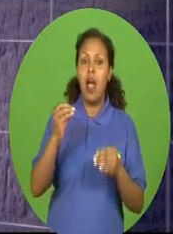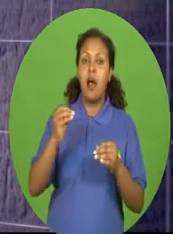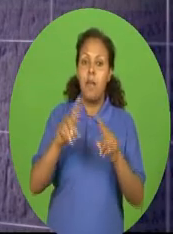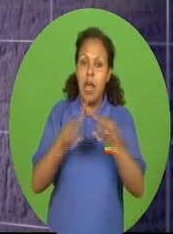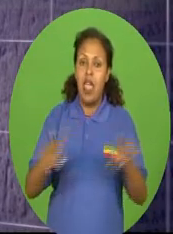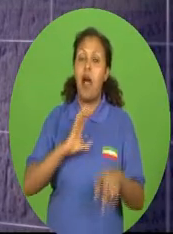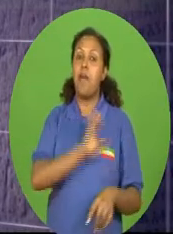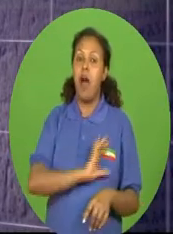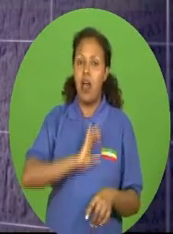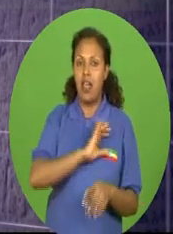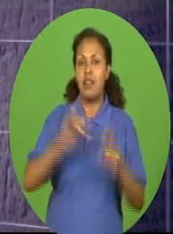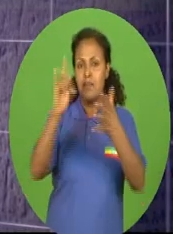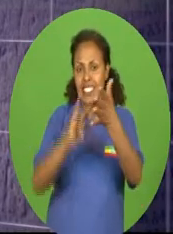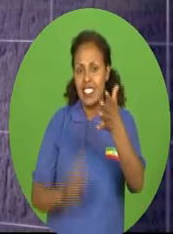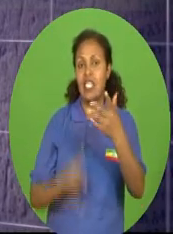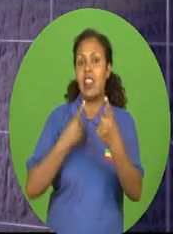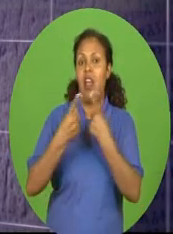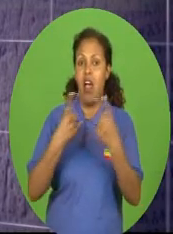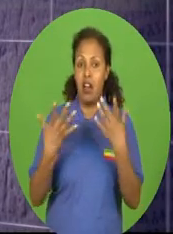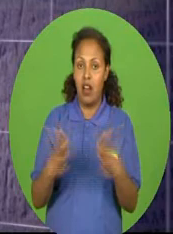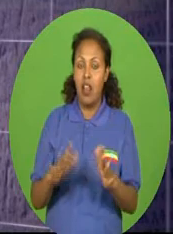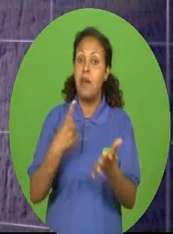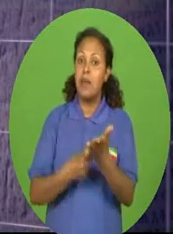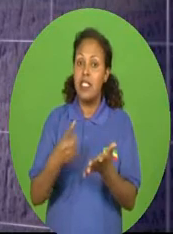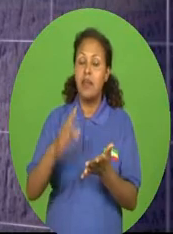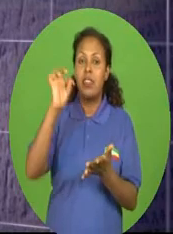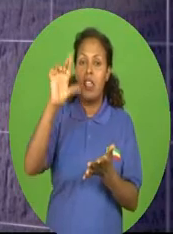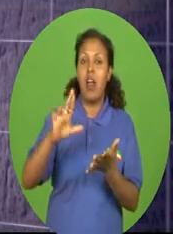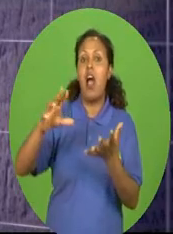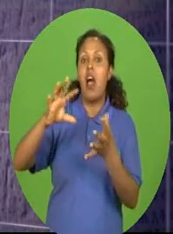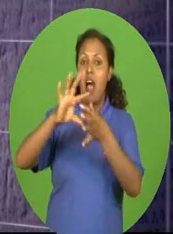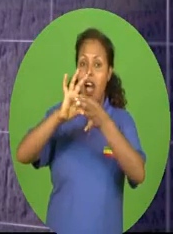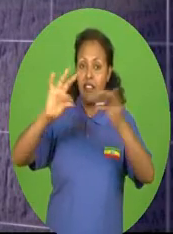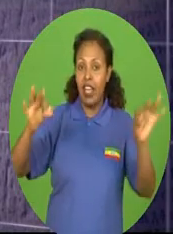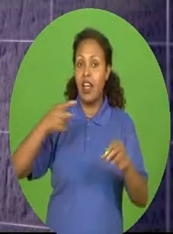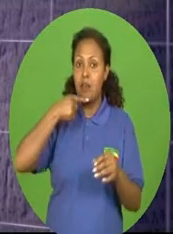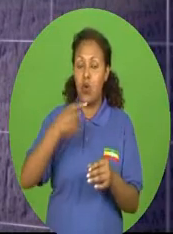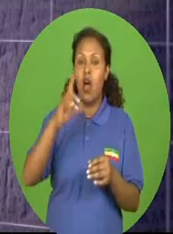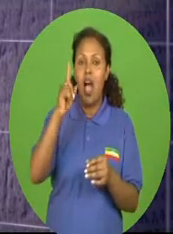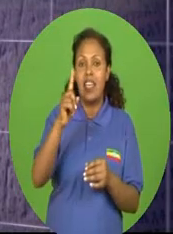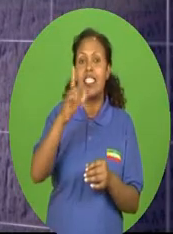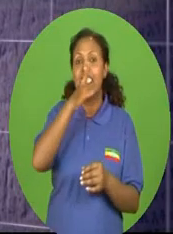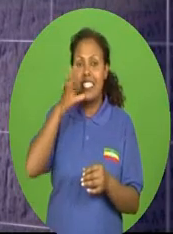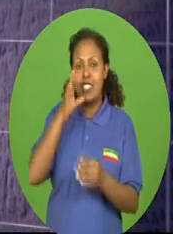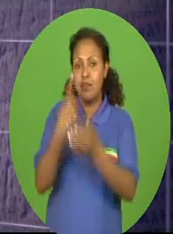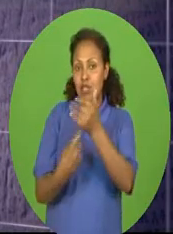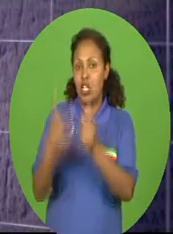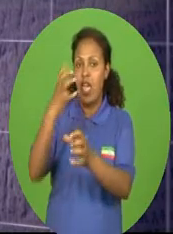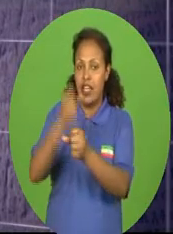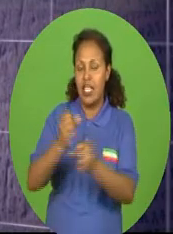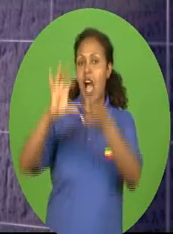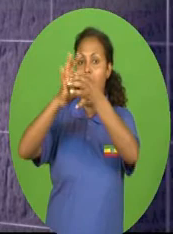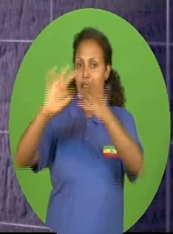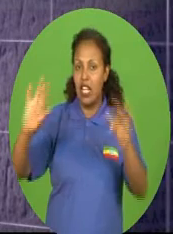ምንነትና መለያ ባህሪያት በዝርዝር ተነጋግረናል። በዚህም ተራ አረፍተ ነገር የምንለው አንድ ግስ ብቻ